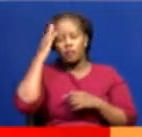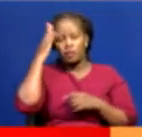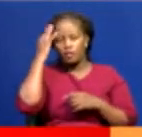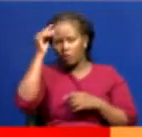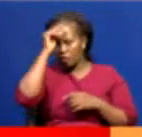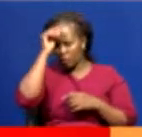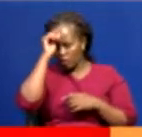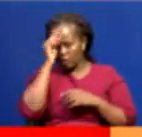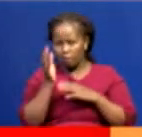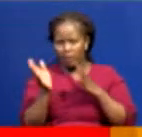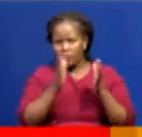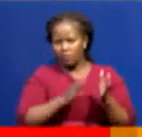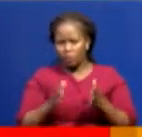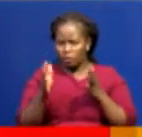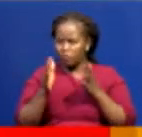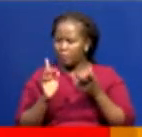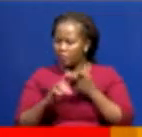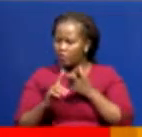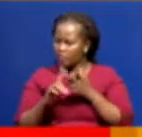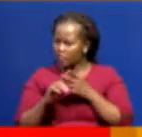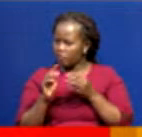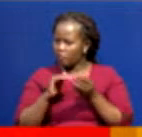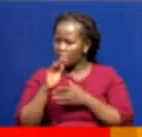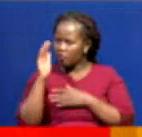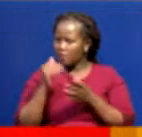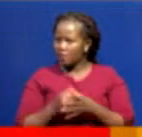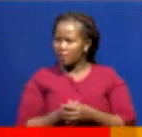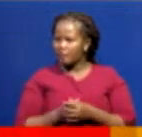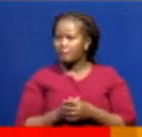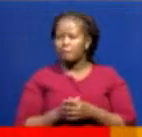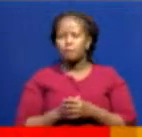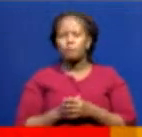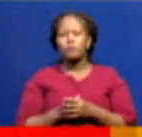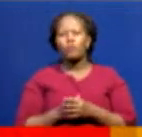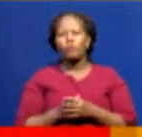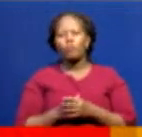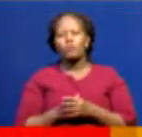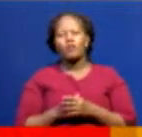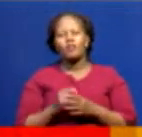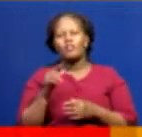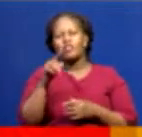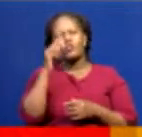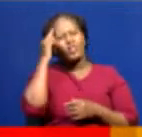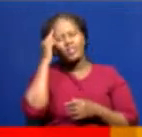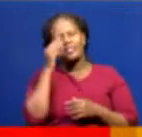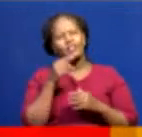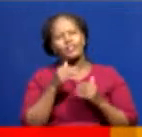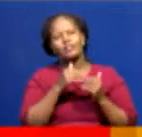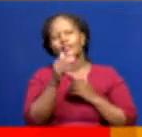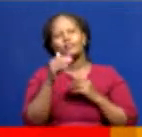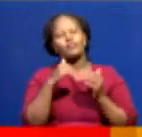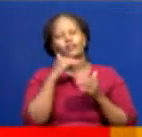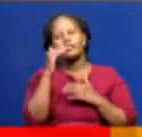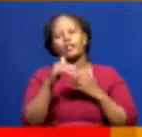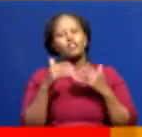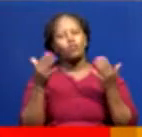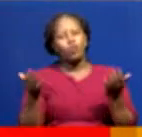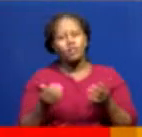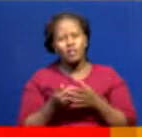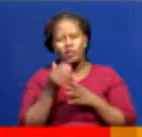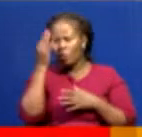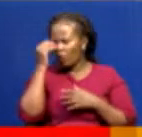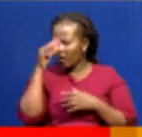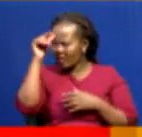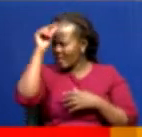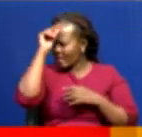imara. Naam. Kwa upande wako unasema kufanyike nini? Maanake umesema ya kwamba serikali haiko